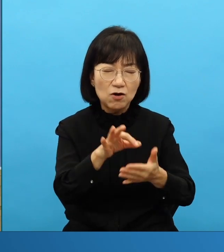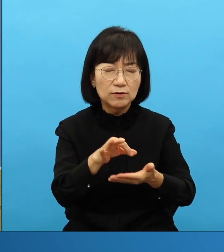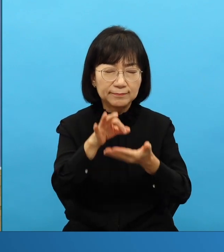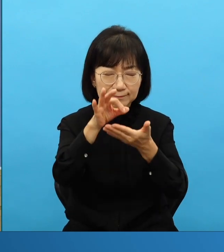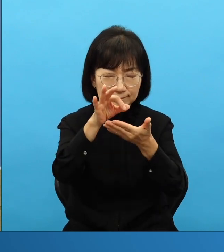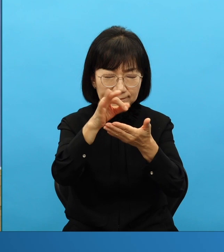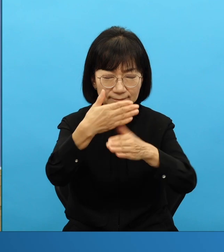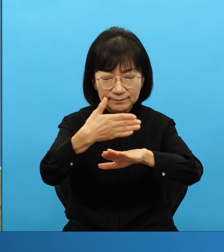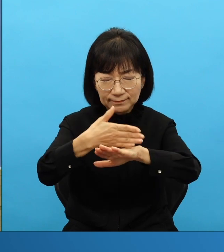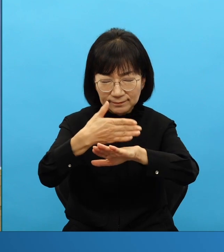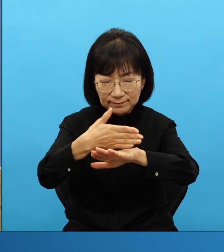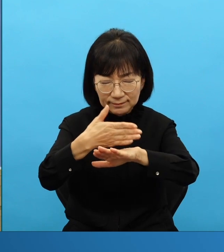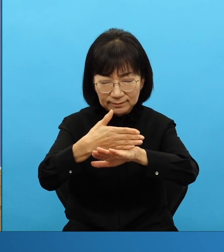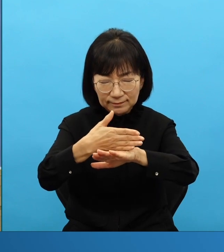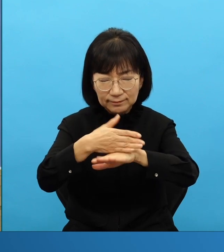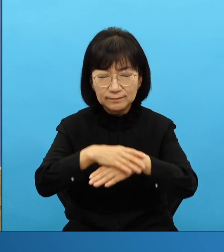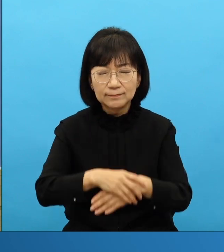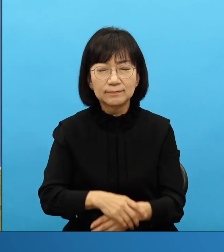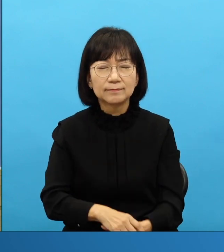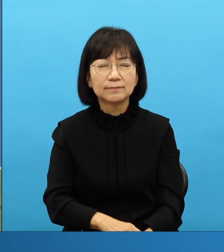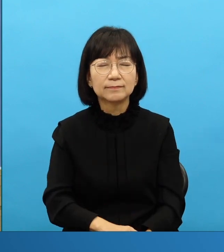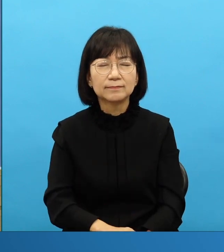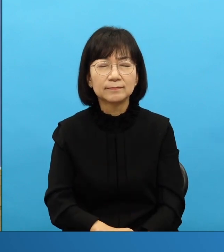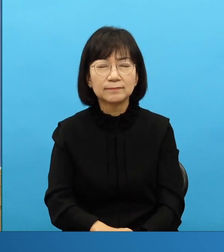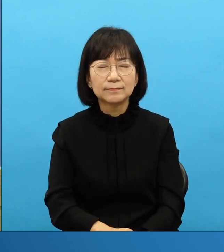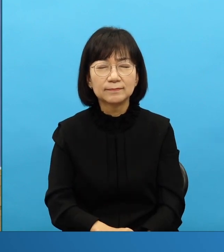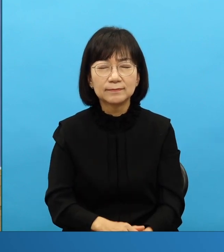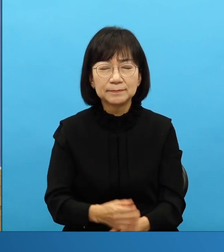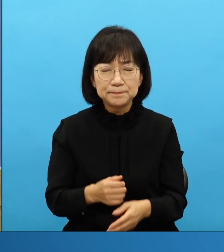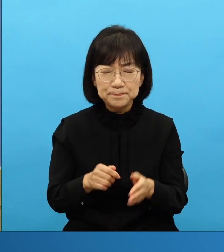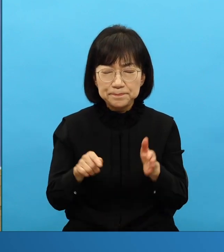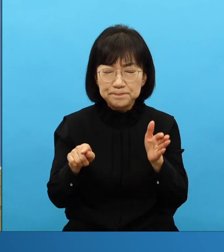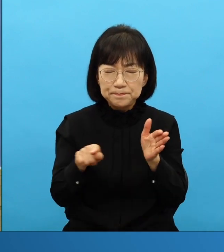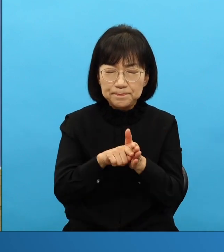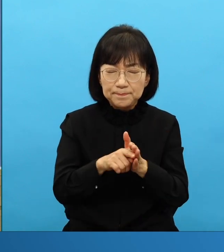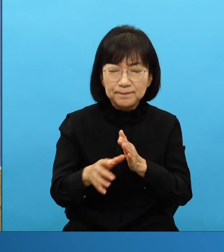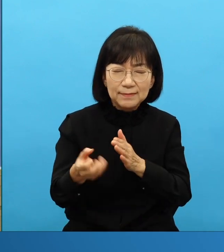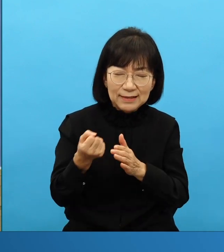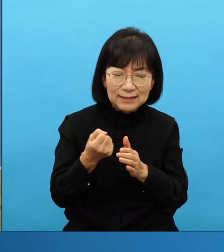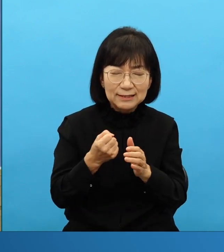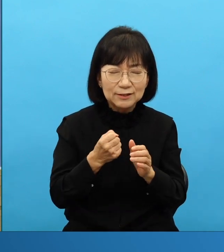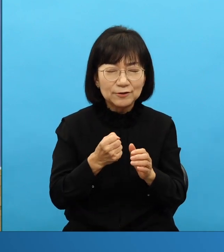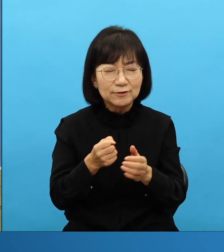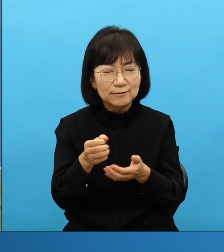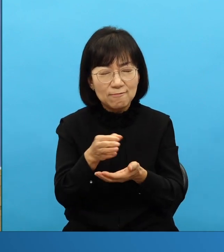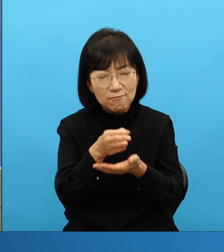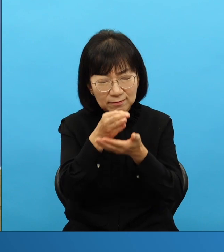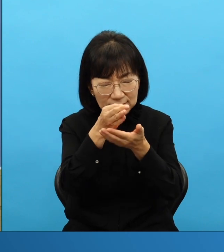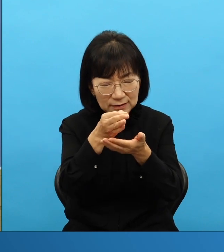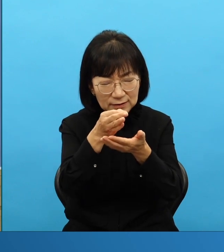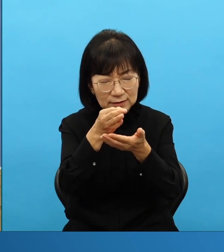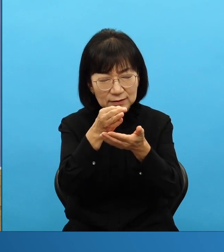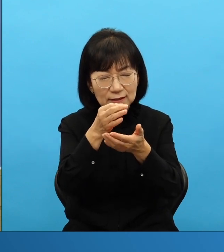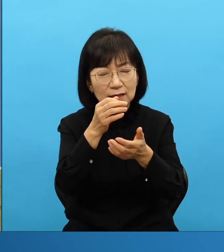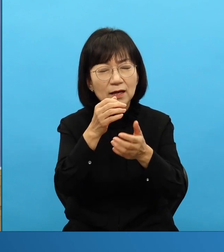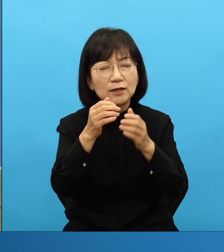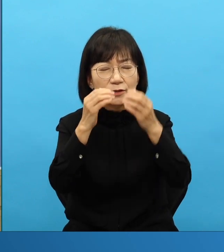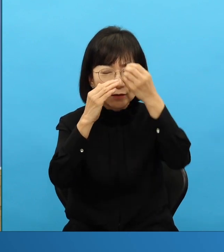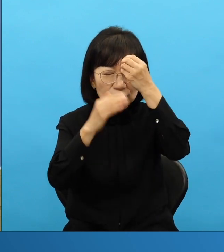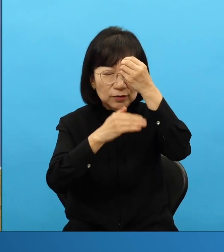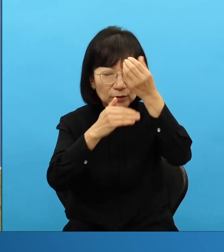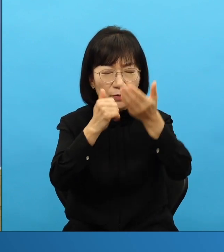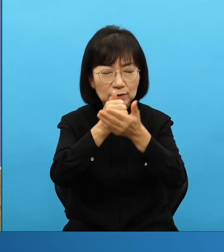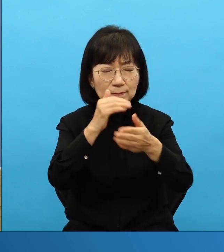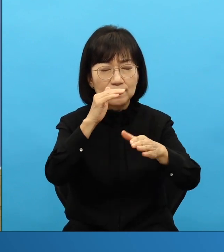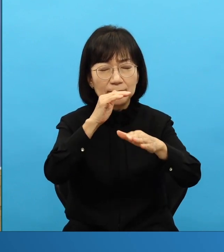and our offerings for the precious work of saving the 237 nations. 믿음 and the 가지고 5,000 행하는 tribes. 모든 성도들의 산업 속에 참된 빛의